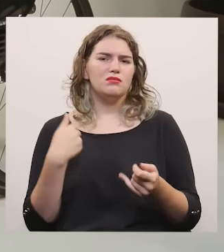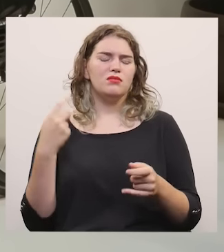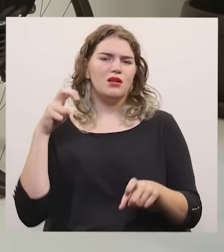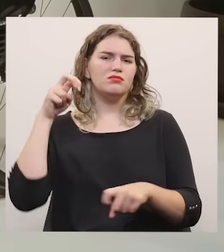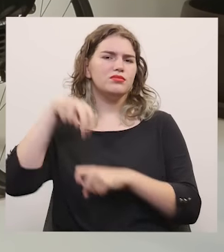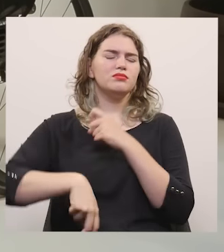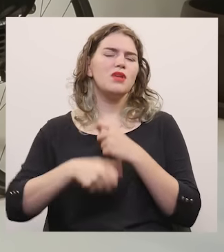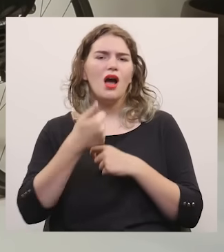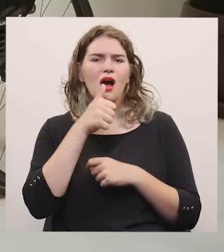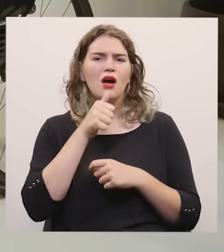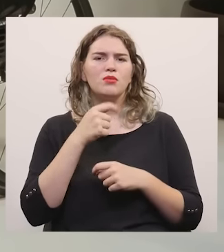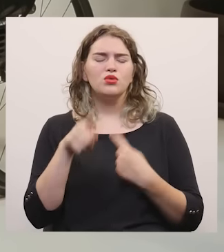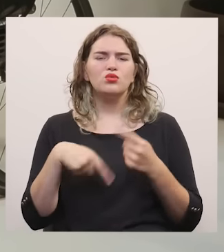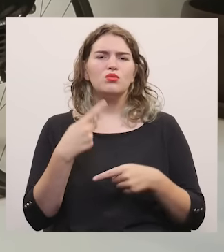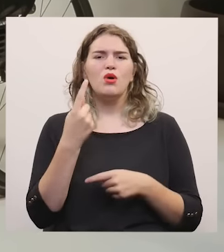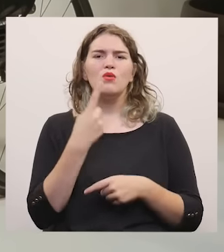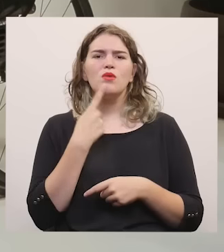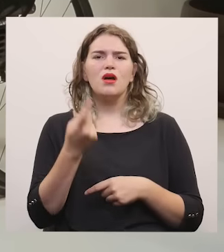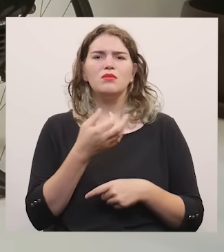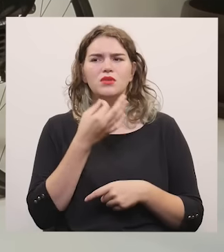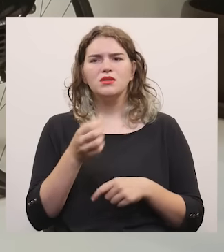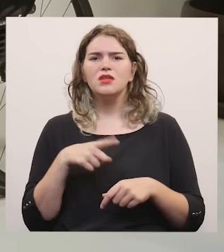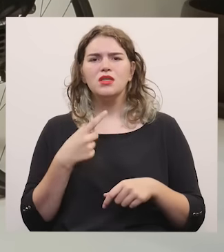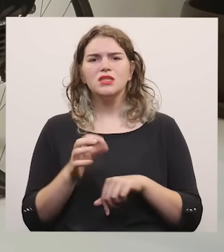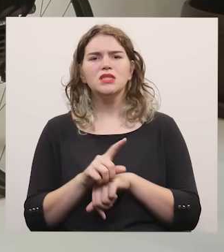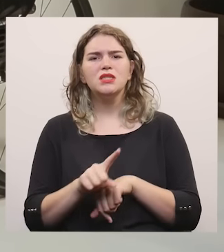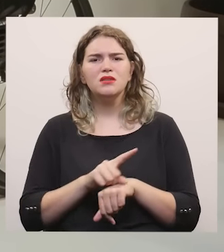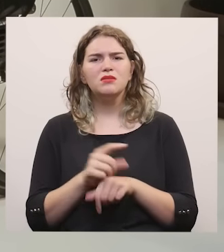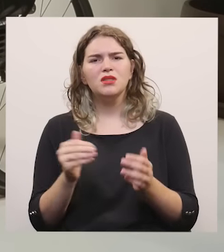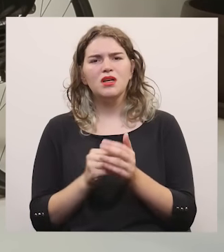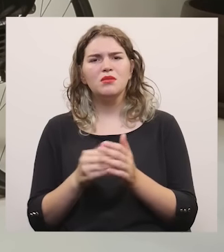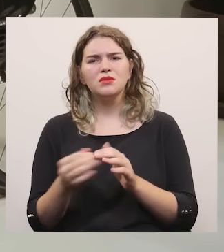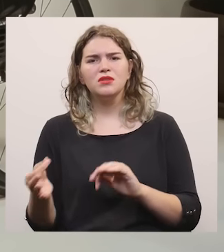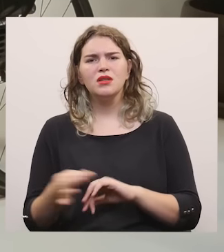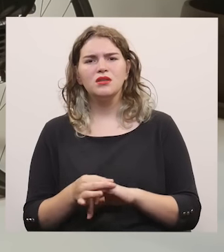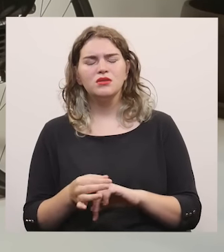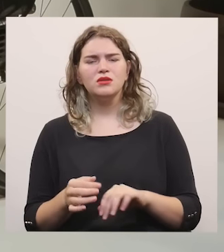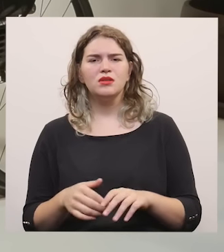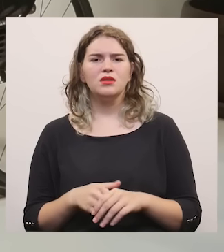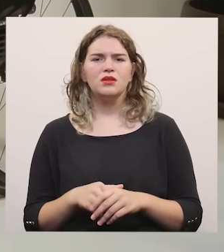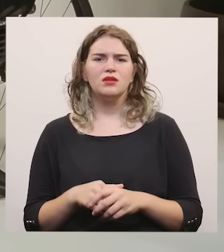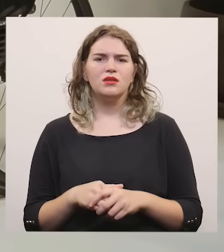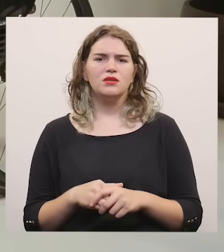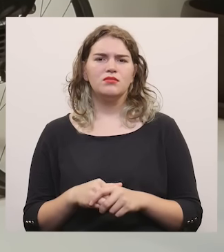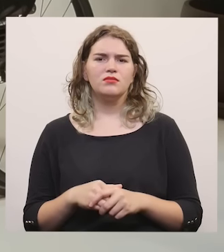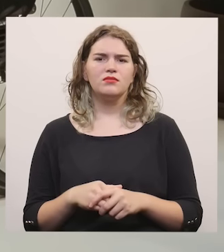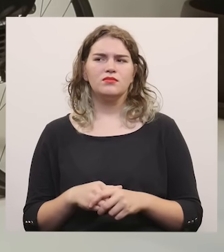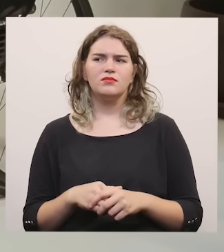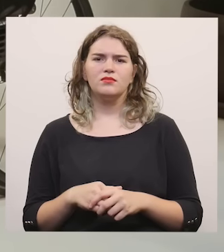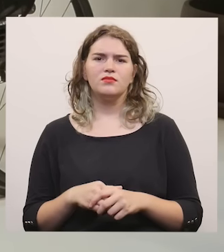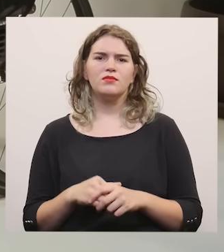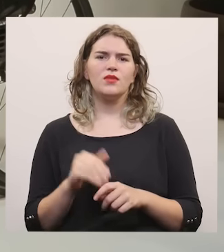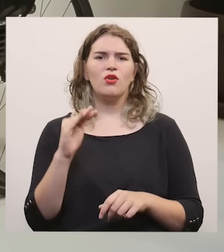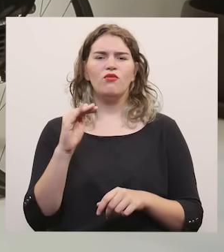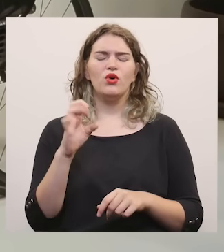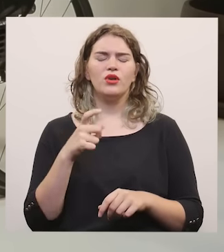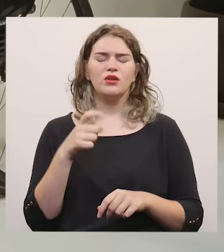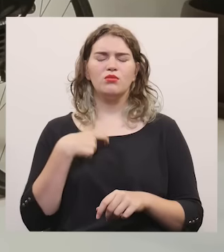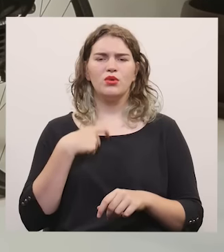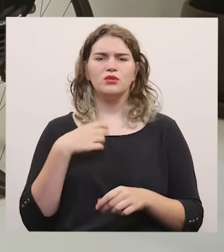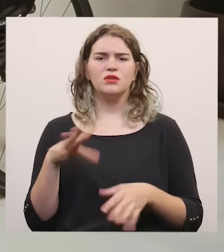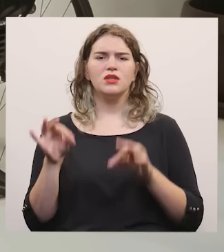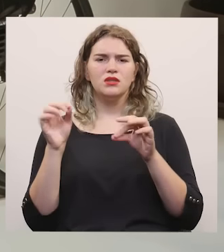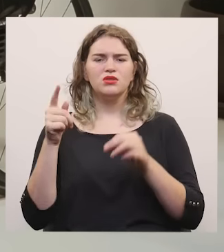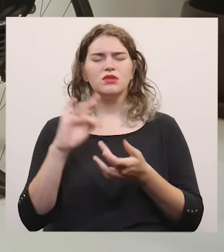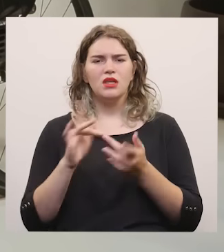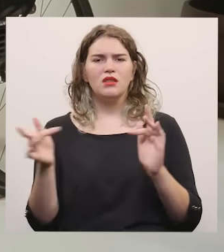an de zile, a venit la mine și a zis: Florin, este timpul să ne căsătorim. Wow, spune-ne povestea ta. Da. Deci pe Florin Mureșan îl puteți găsi